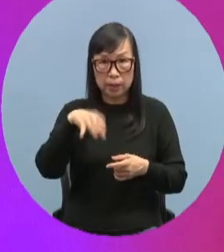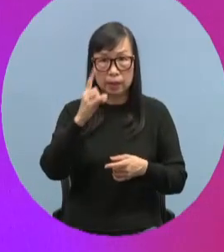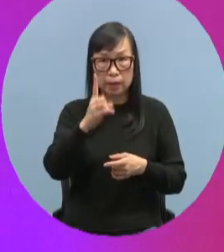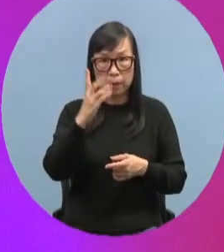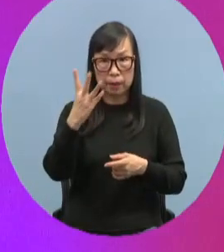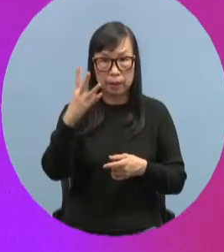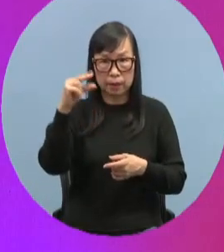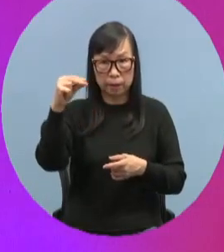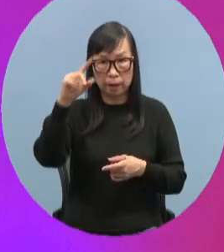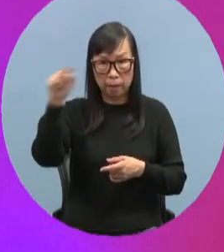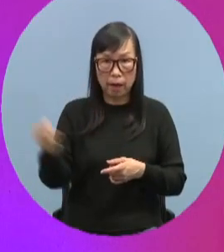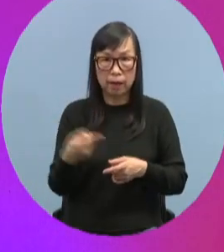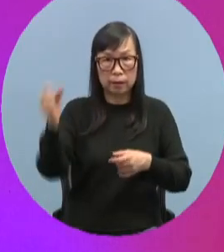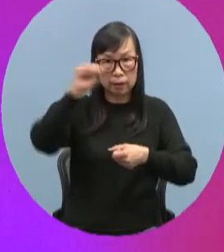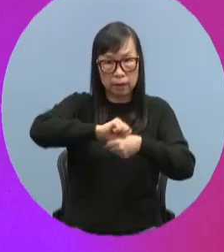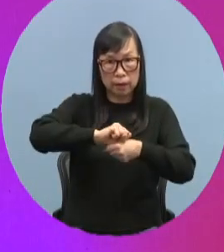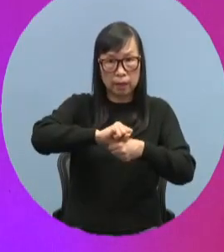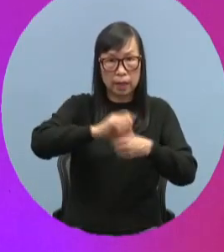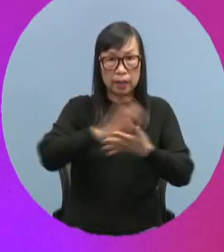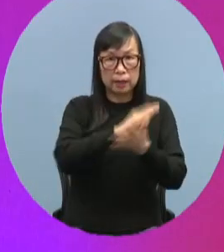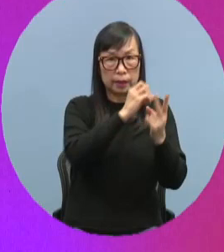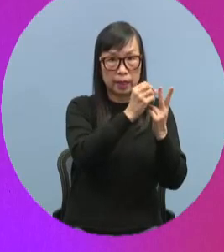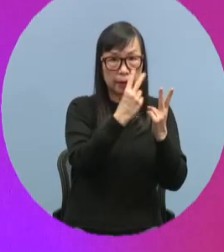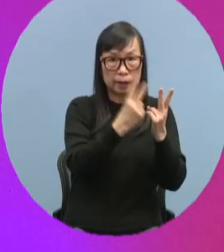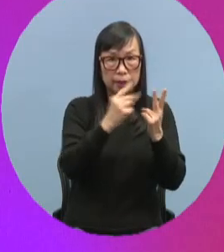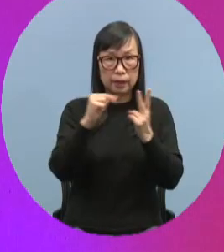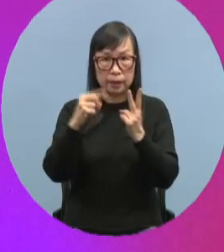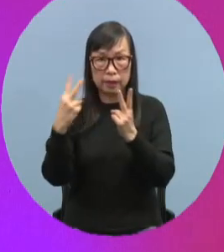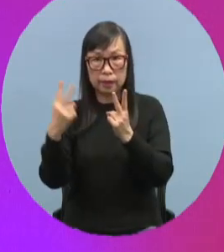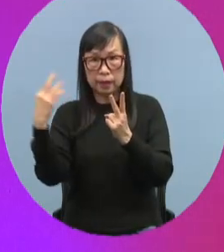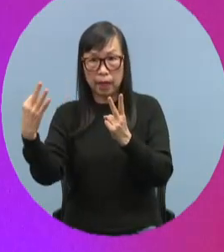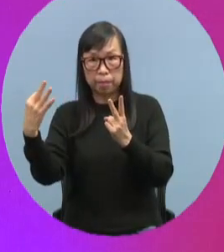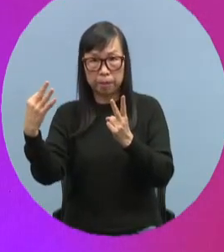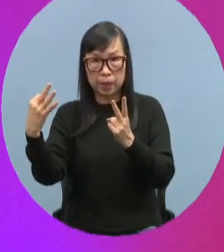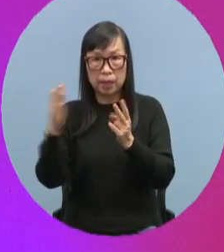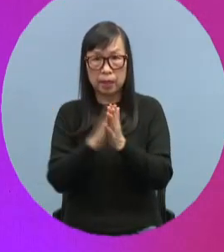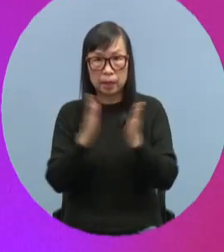3147万元咧，是大幅增加至咧2022至2023年度的